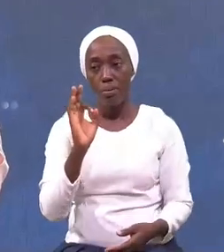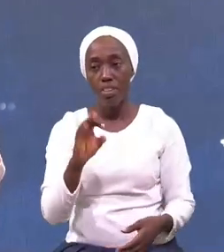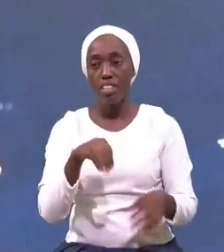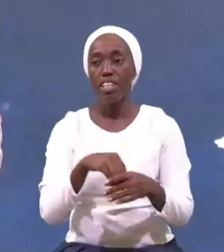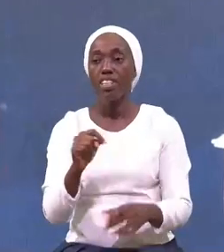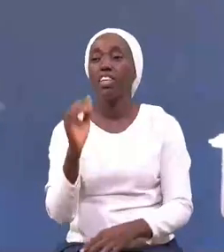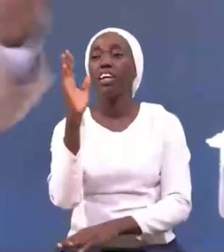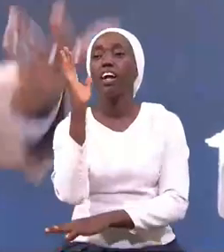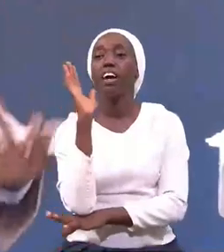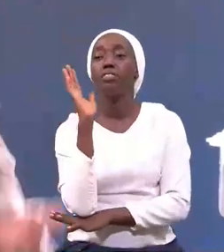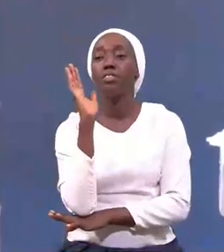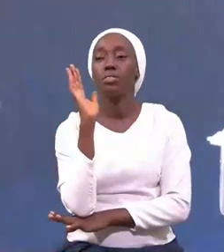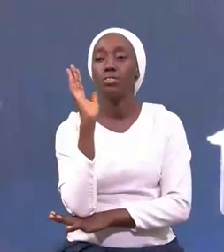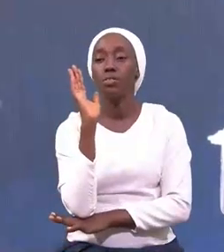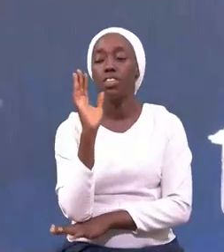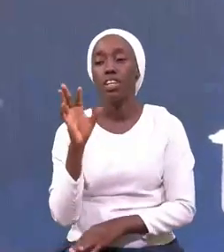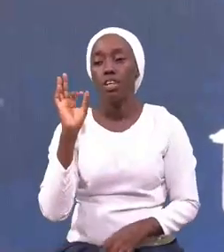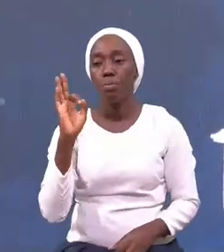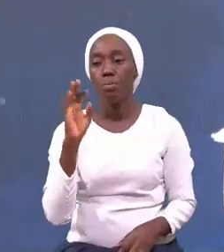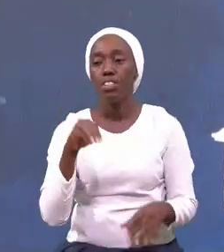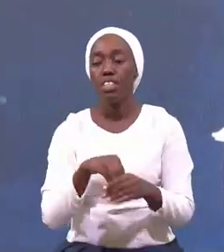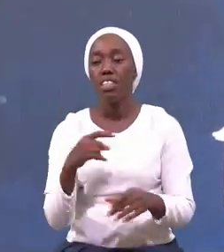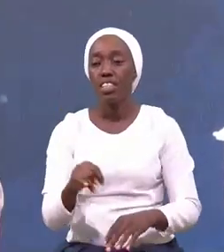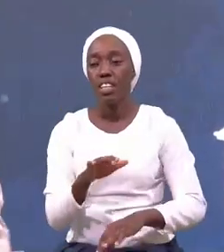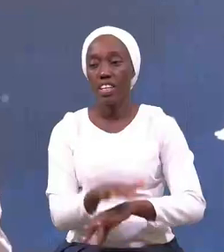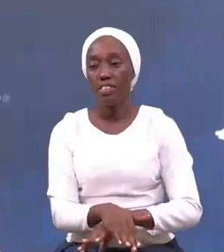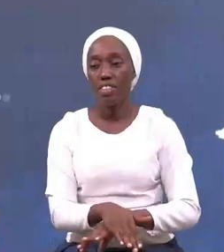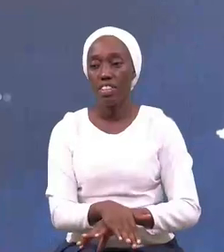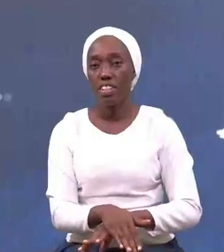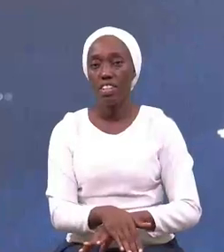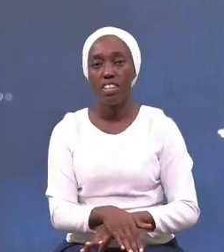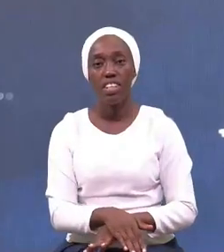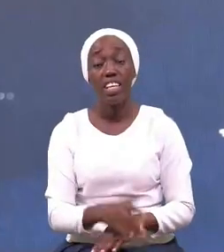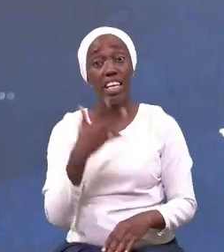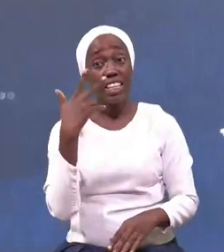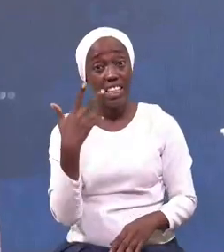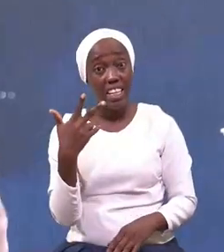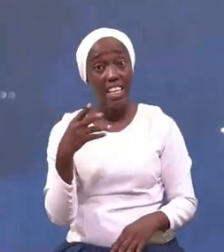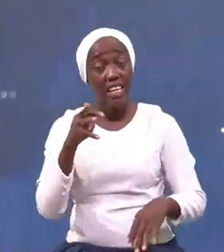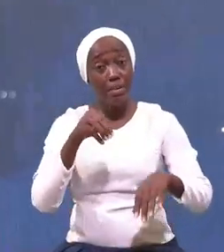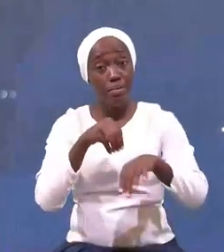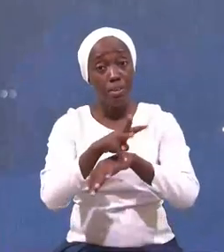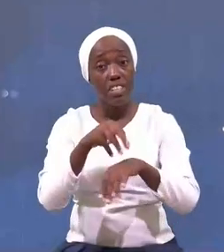J'ai prêché dans l'après-midi. Et j'ai prêché le soir. Trois messages par jour.